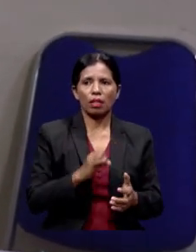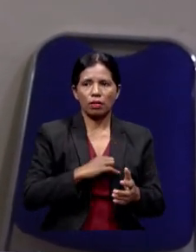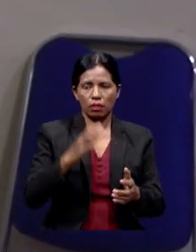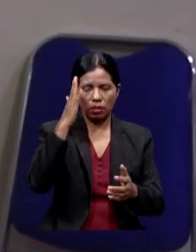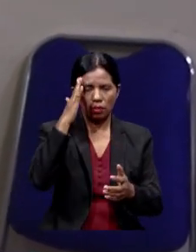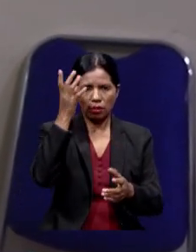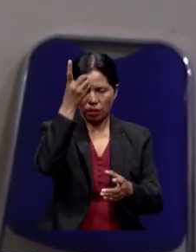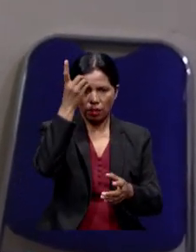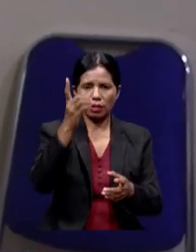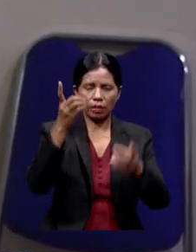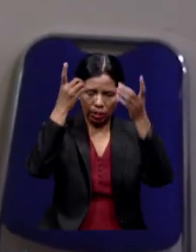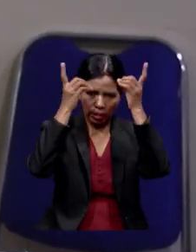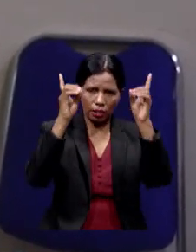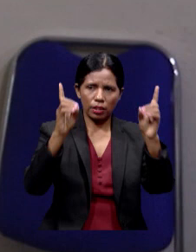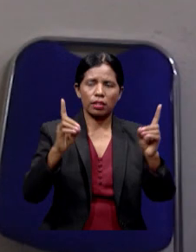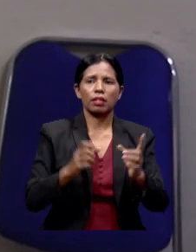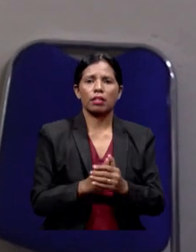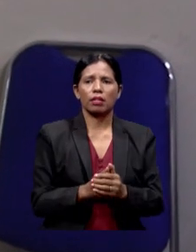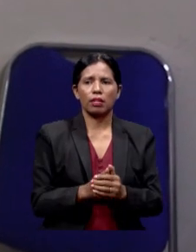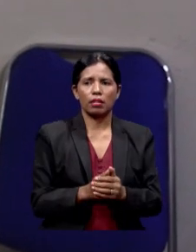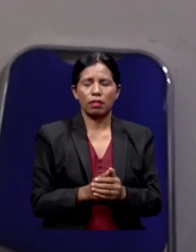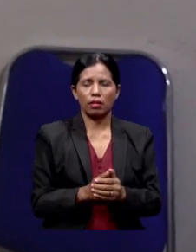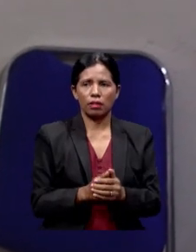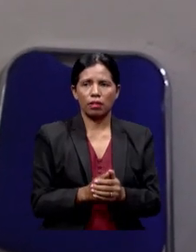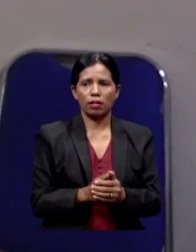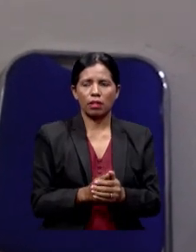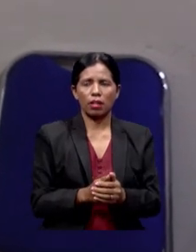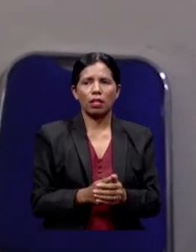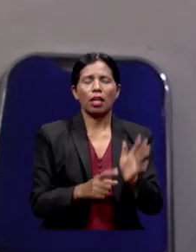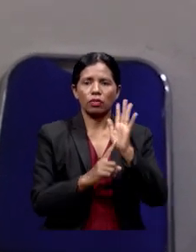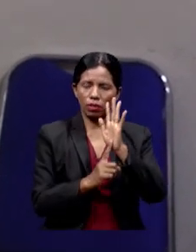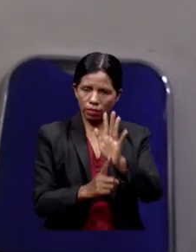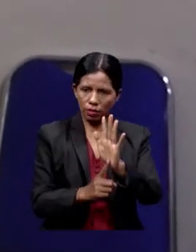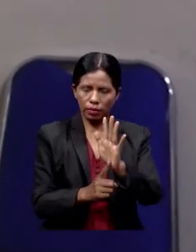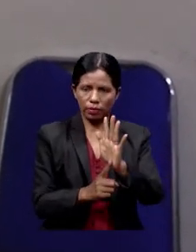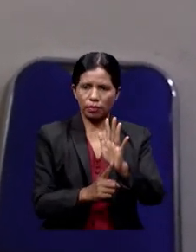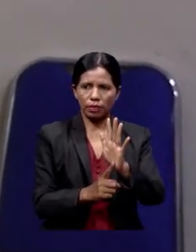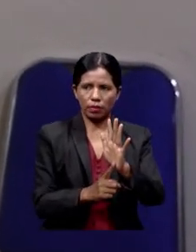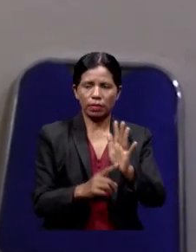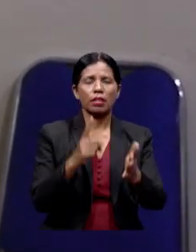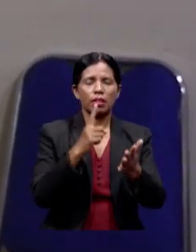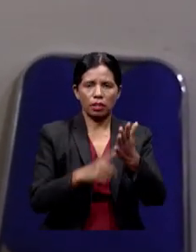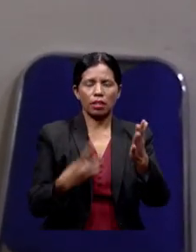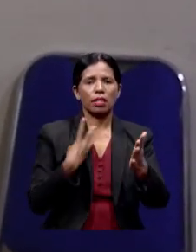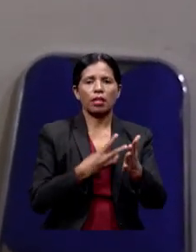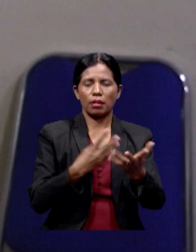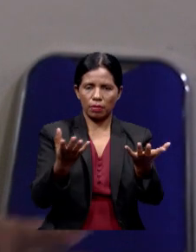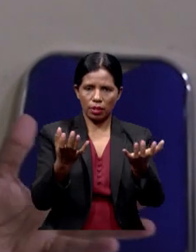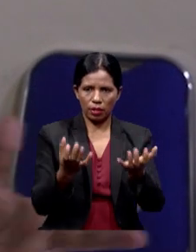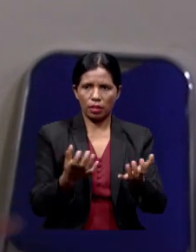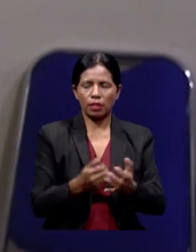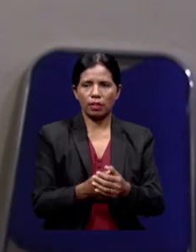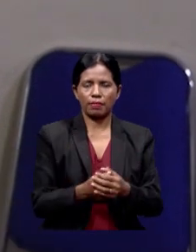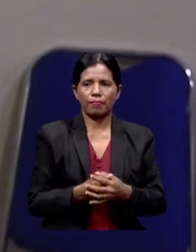kami kami mai oh ini saya makan dulu atau update atau informa saya maka kami akan